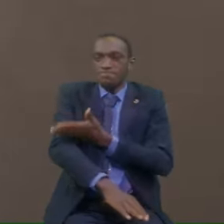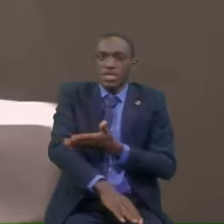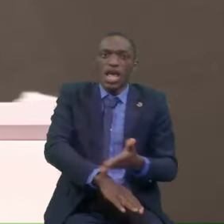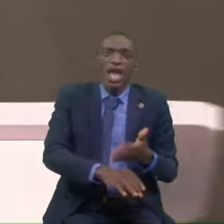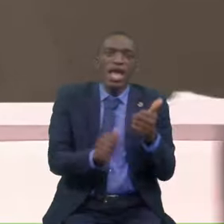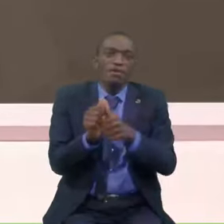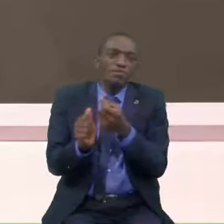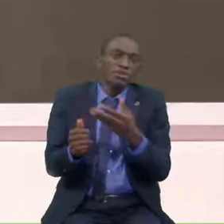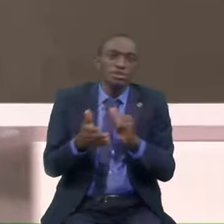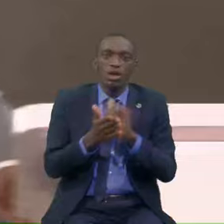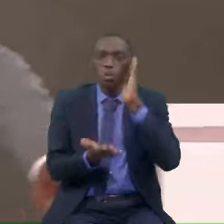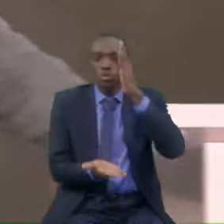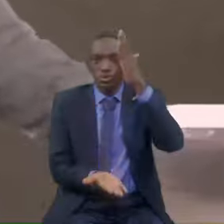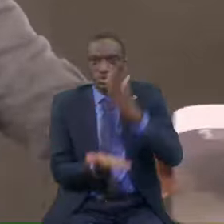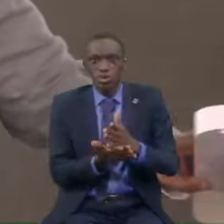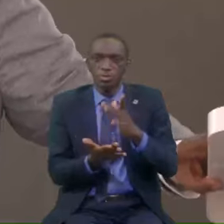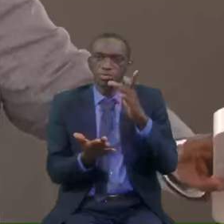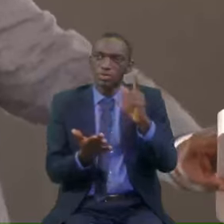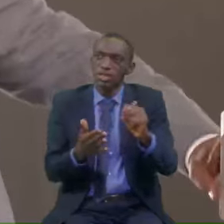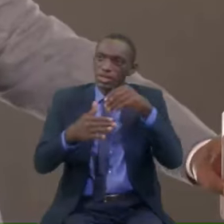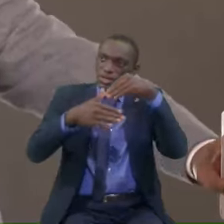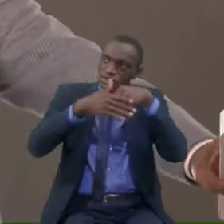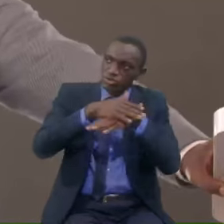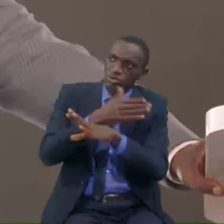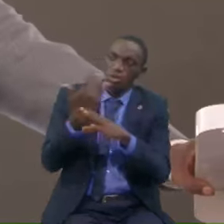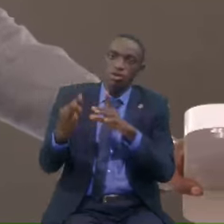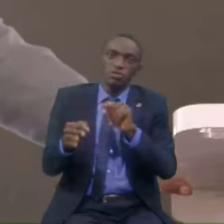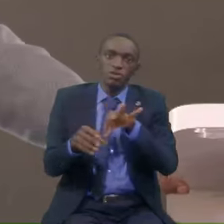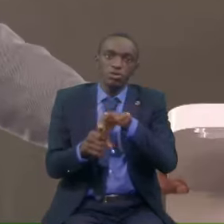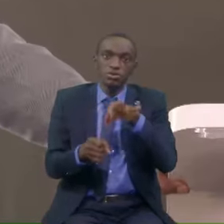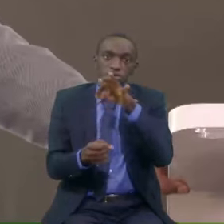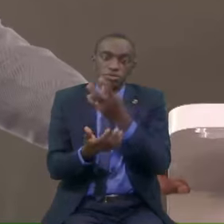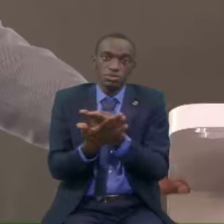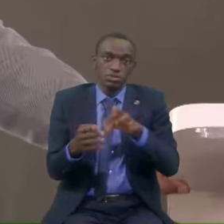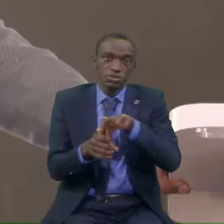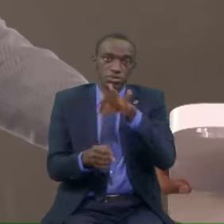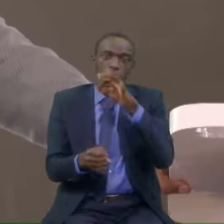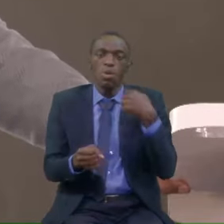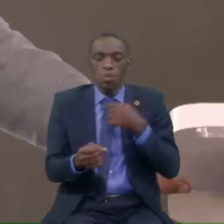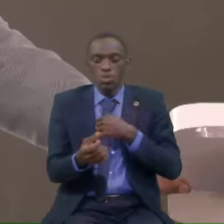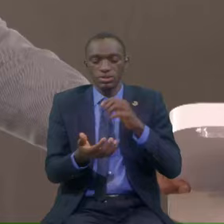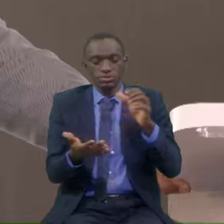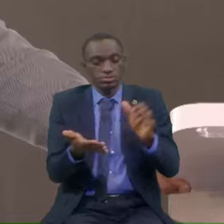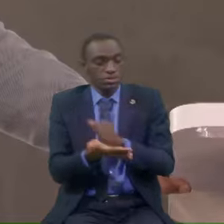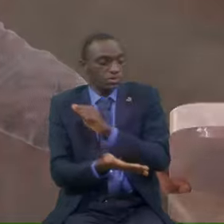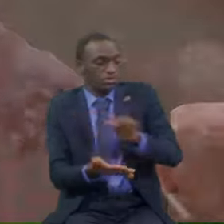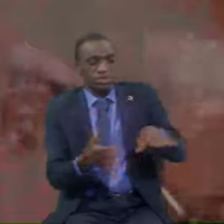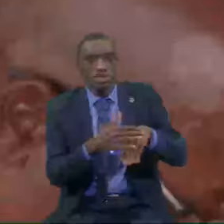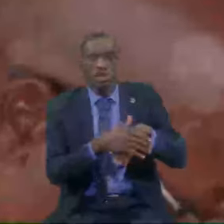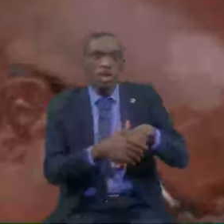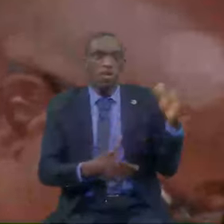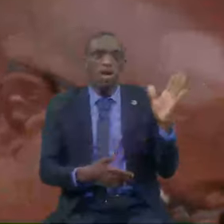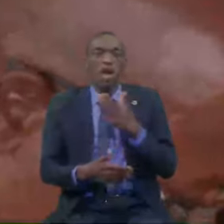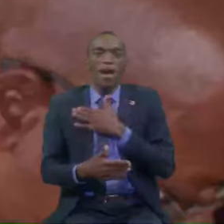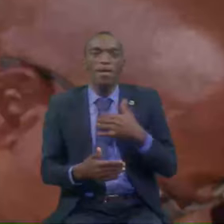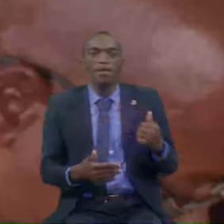qui va empêcher la venue du Saint-Esprit, nous devons ôter tout cela. Alors,